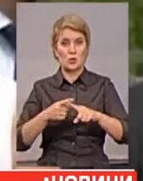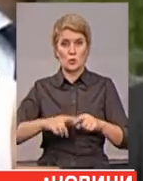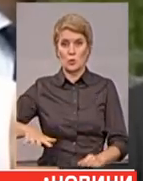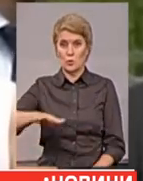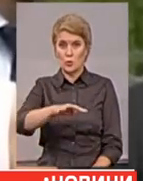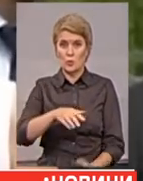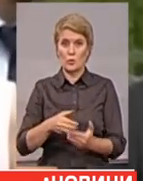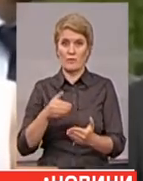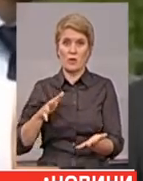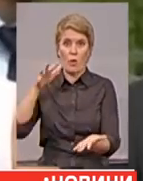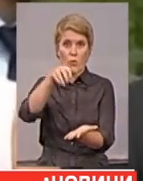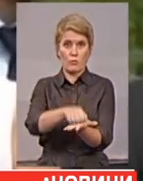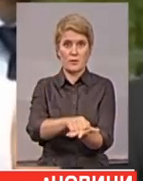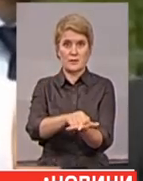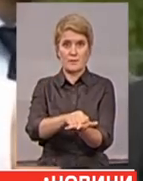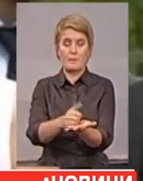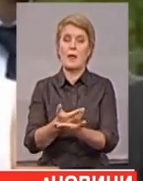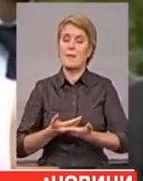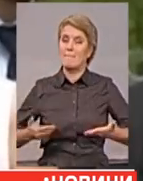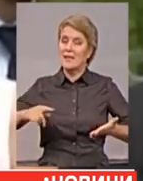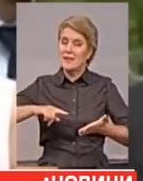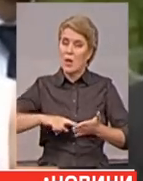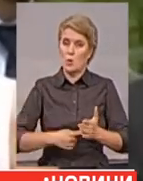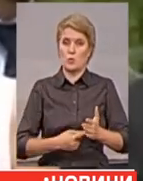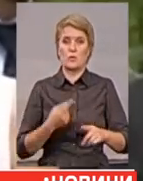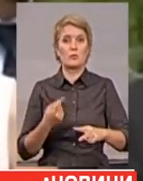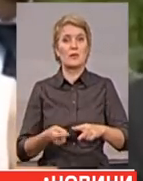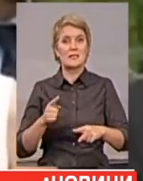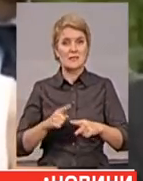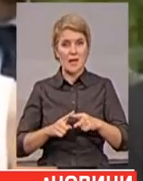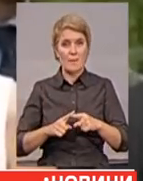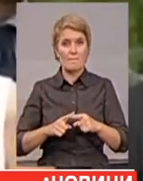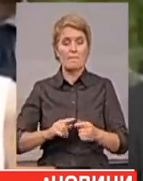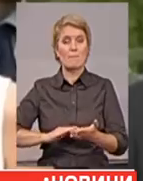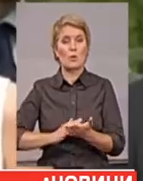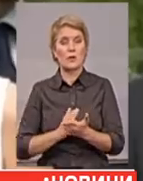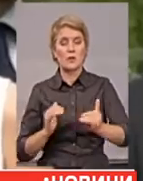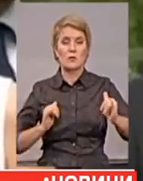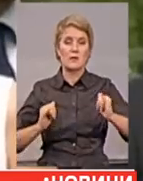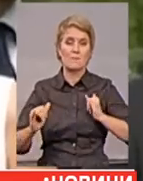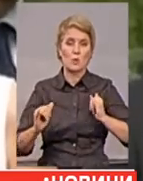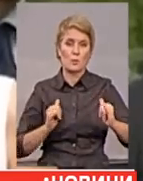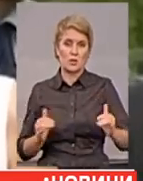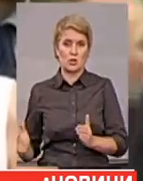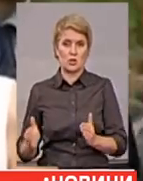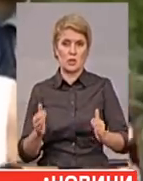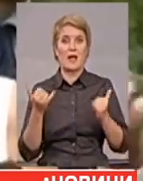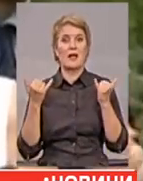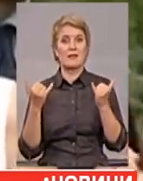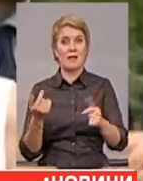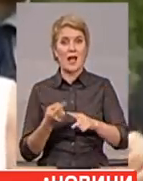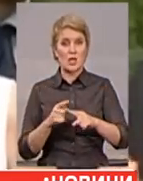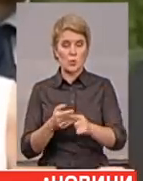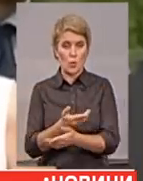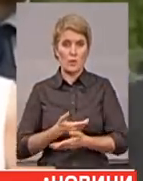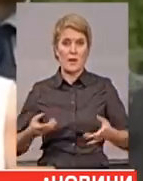від окупації? Ми наголошуємо на те, що це є політико-дипломатичний шлях. І для цього нам потрібна